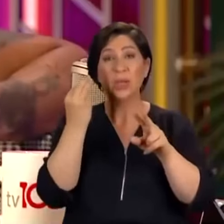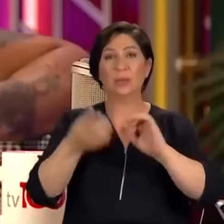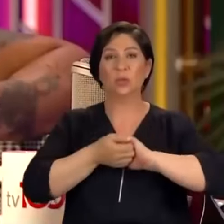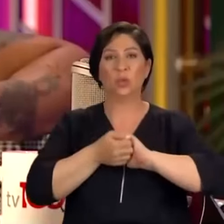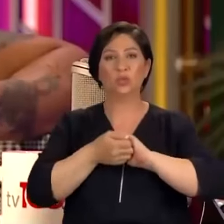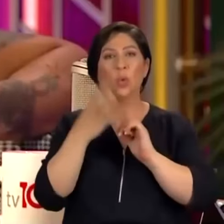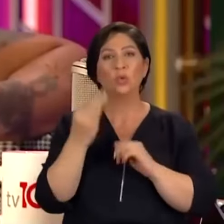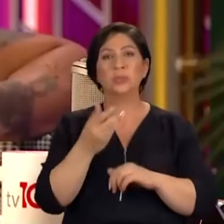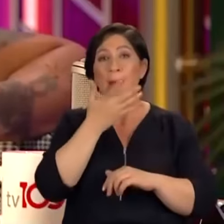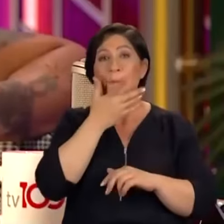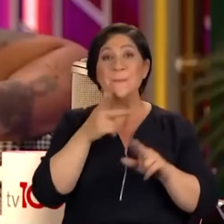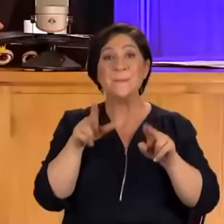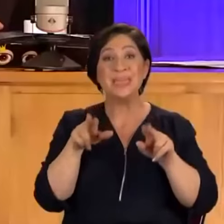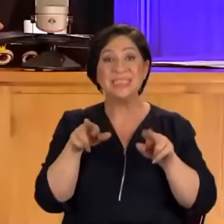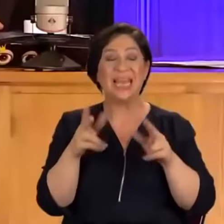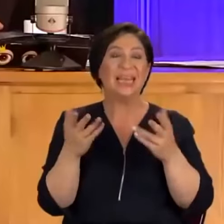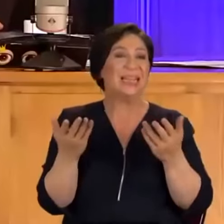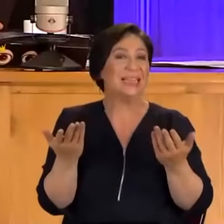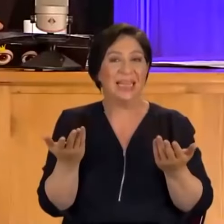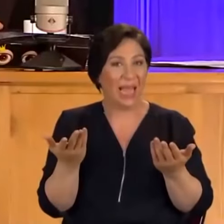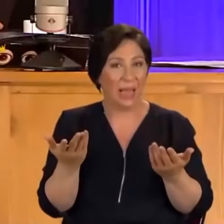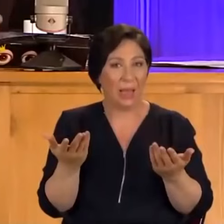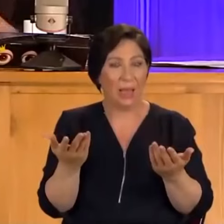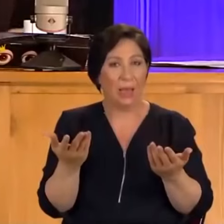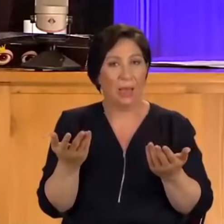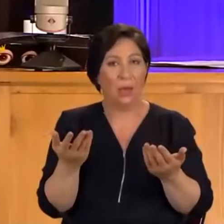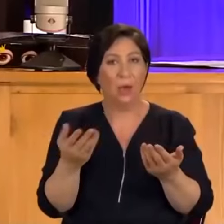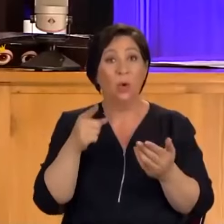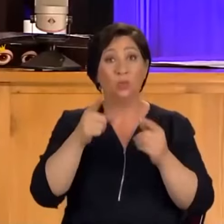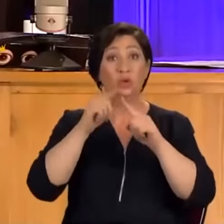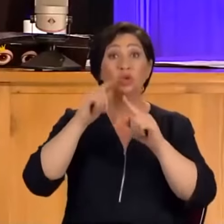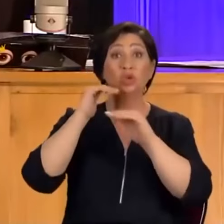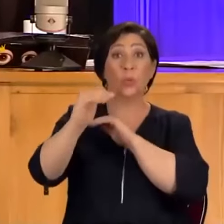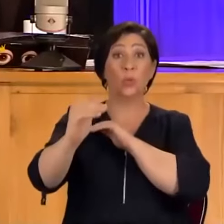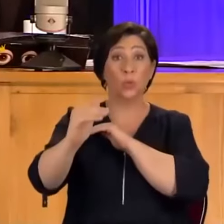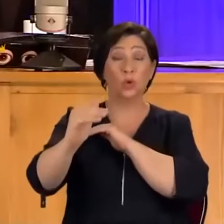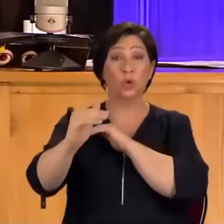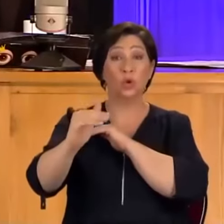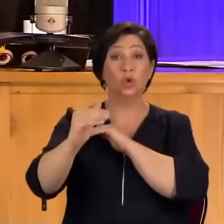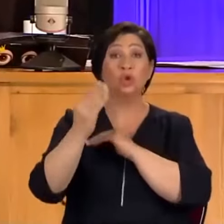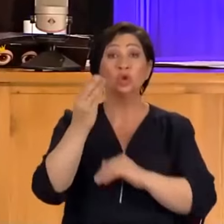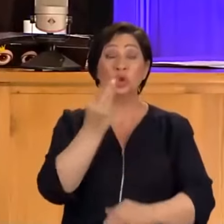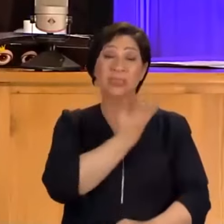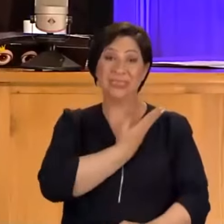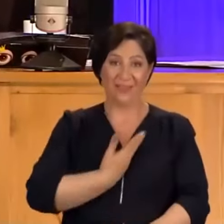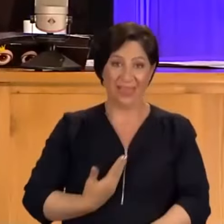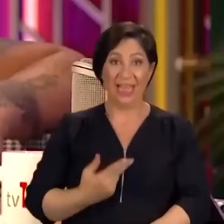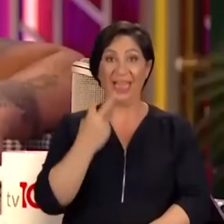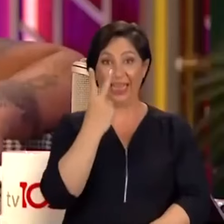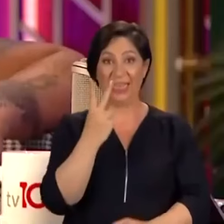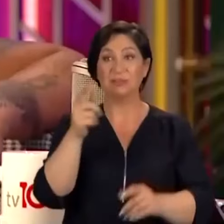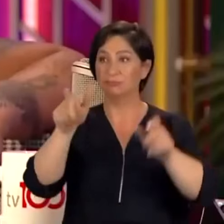olurdunuz benzer Çünkü bu bu toplumun çok sevdiği